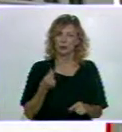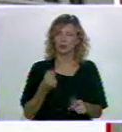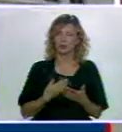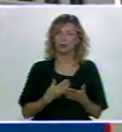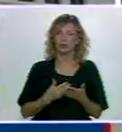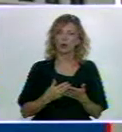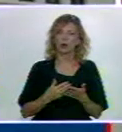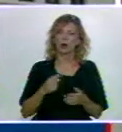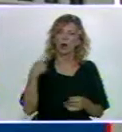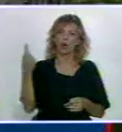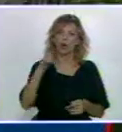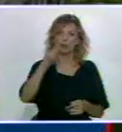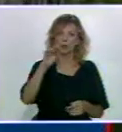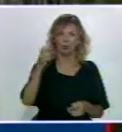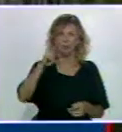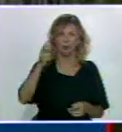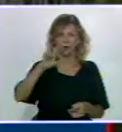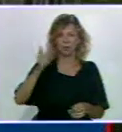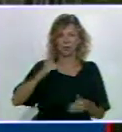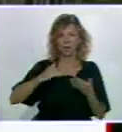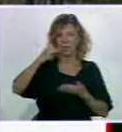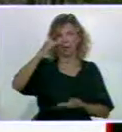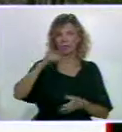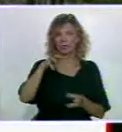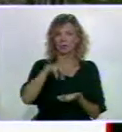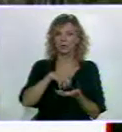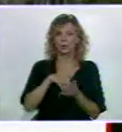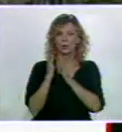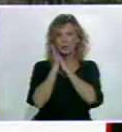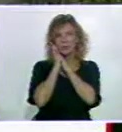mărit fluxul turistic cu 32%. Ca bază turistică aflată în